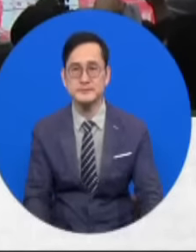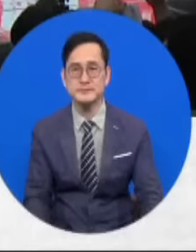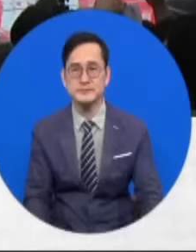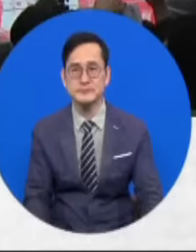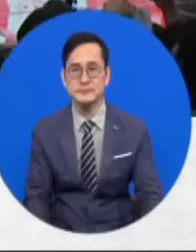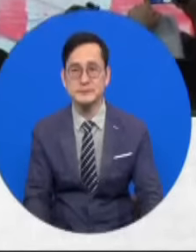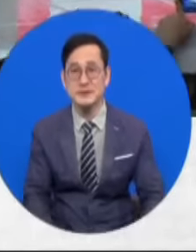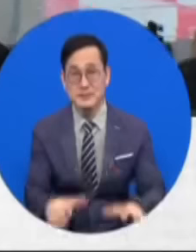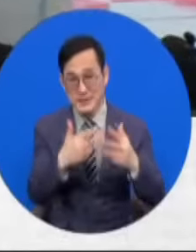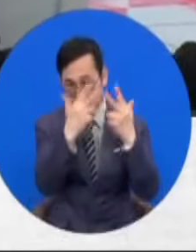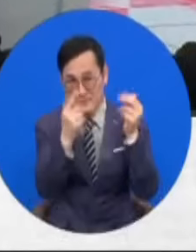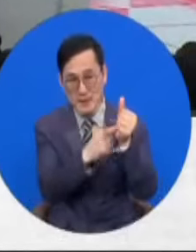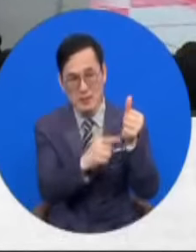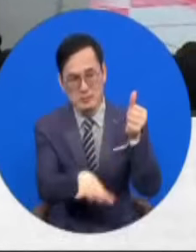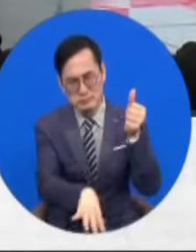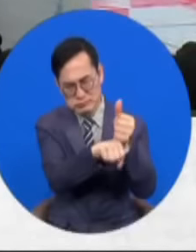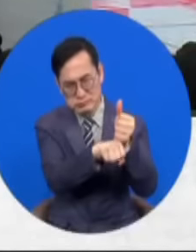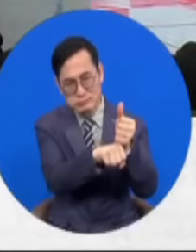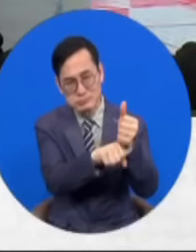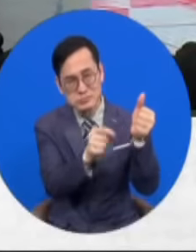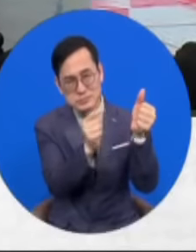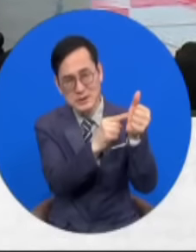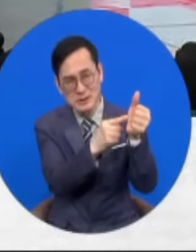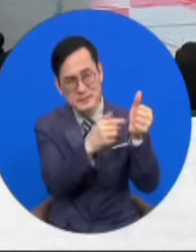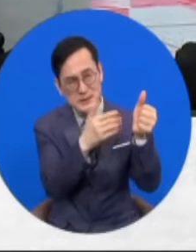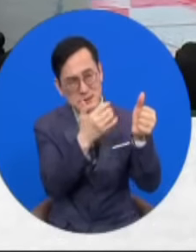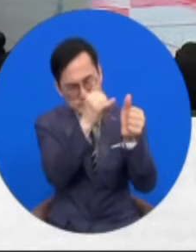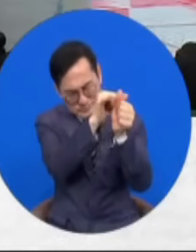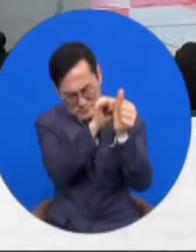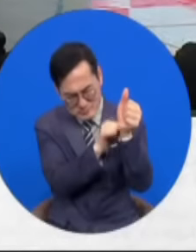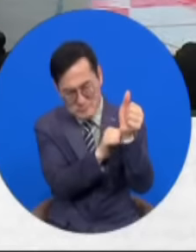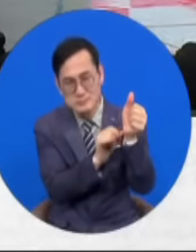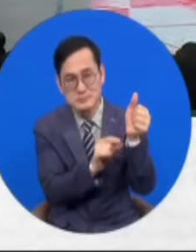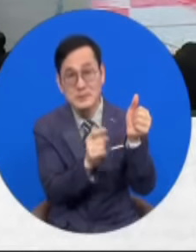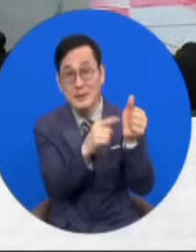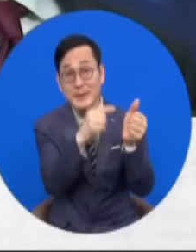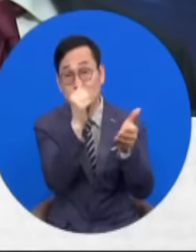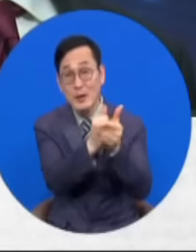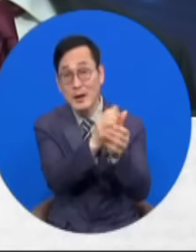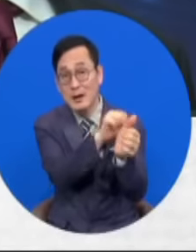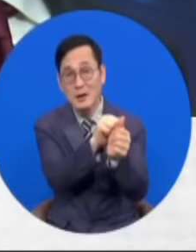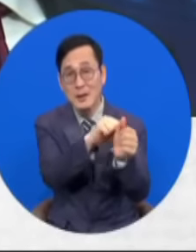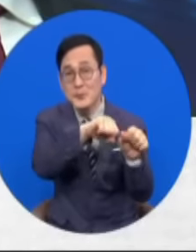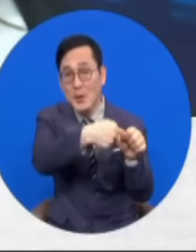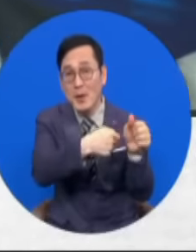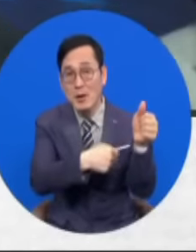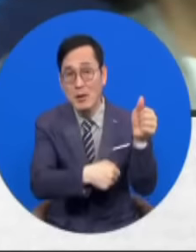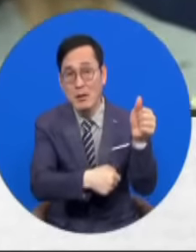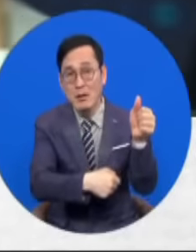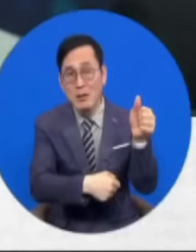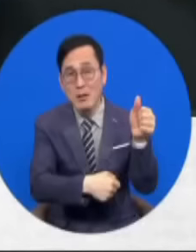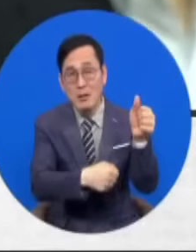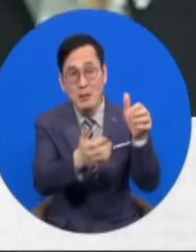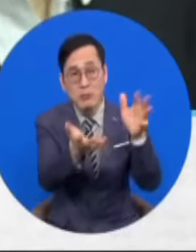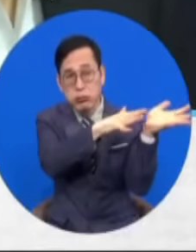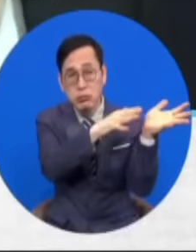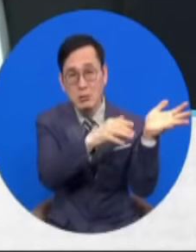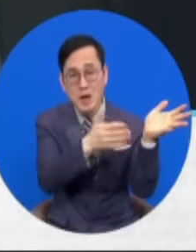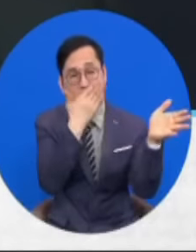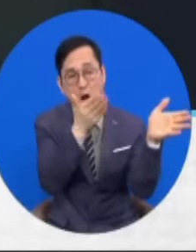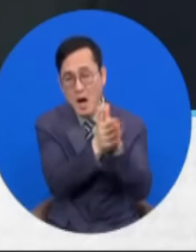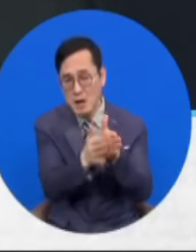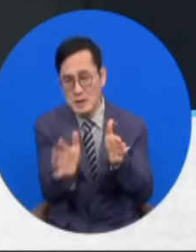이재명 대표 인내 의존하는 정치 그러면 재 판결이 나면서 1인의 정치가 무너졌을 때는 어떻게 하느냐